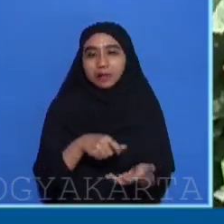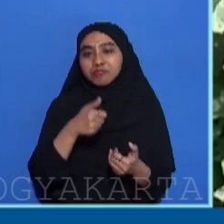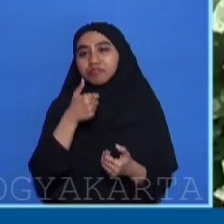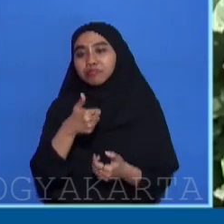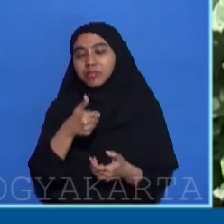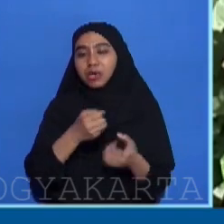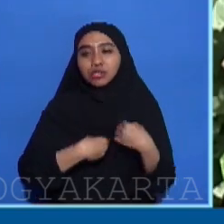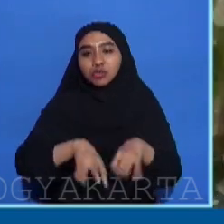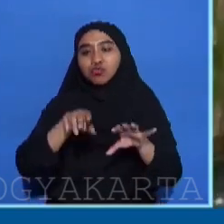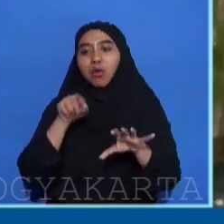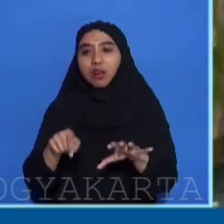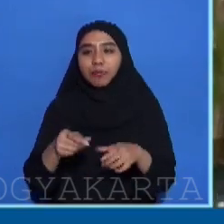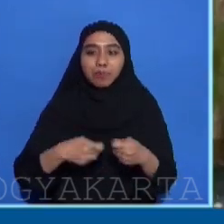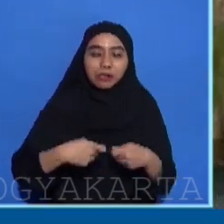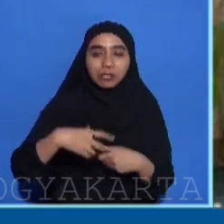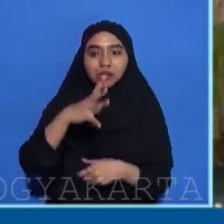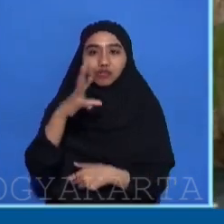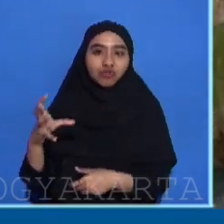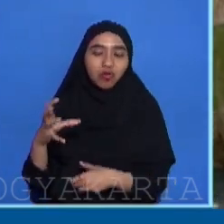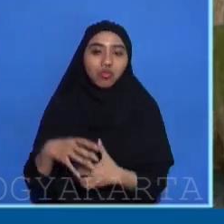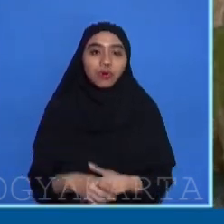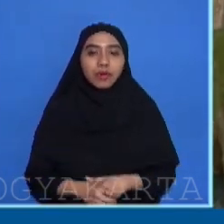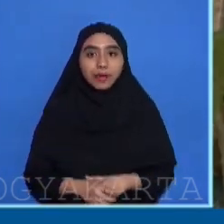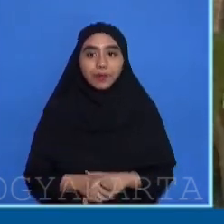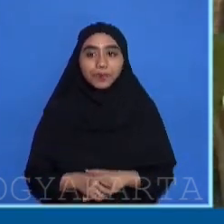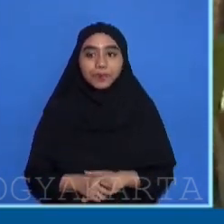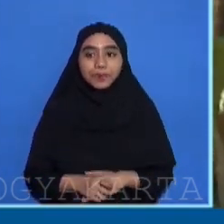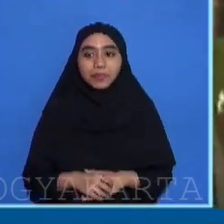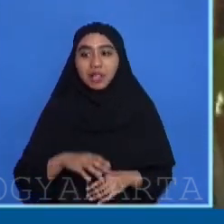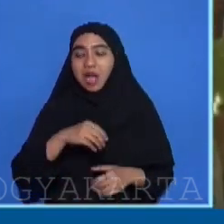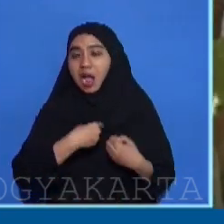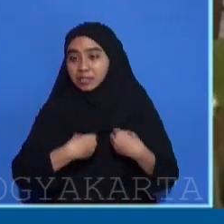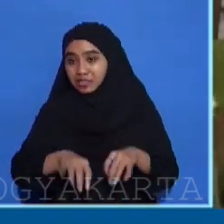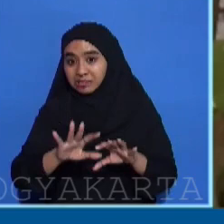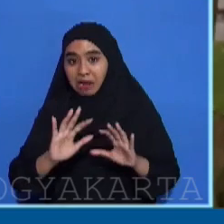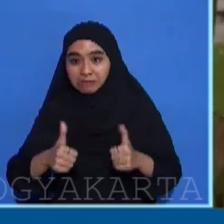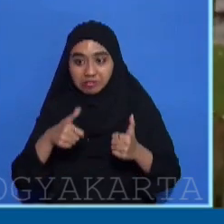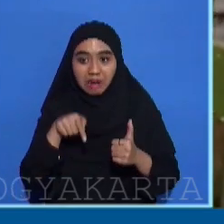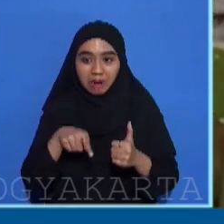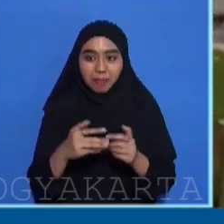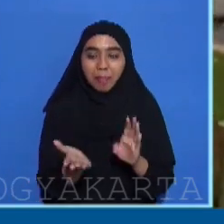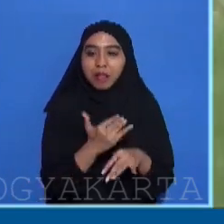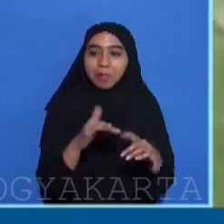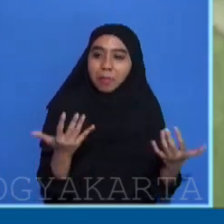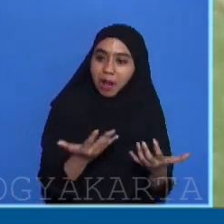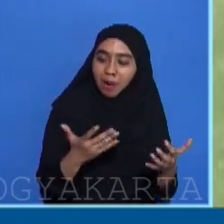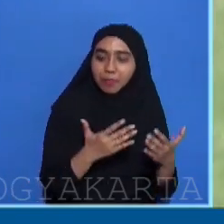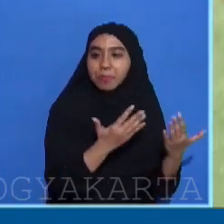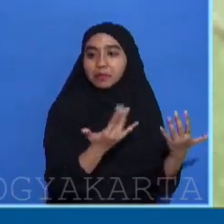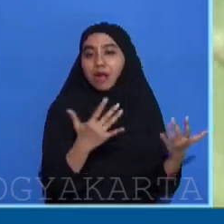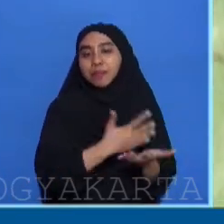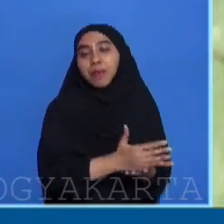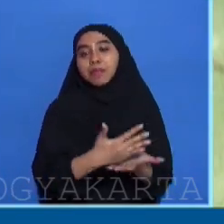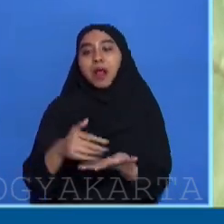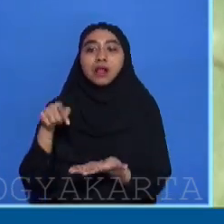dipun sadé wonten ing peken sonten. Asilipun sesadian wau lajeng wangsul malih dhateng warganing KWT.